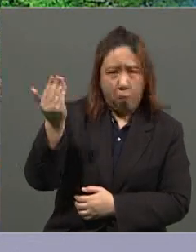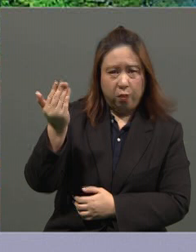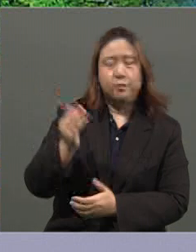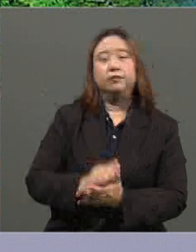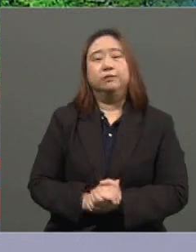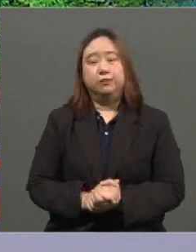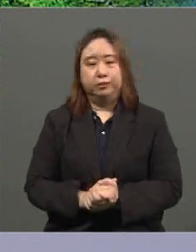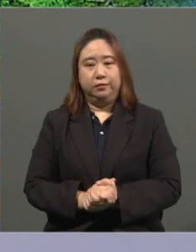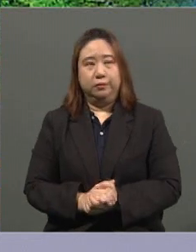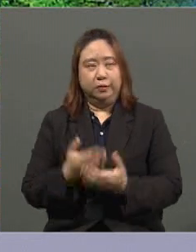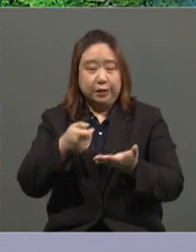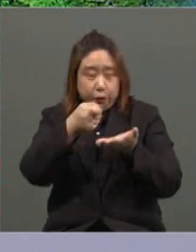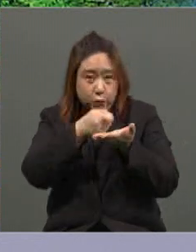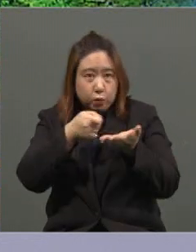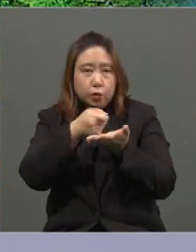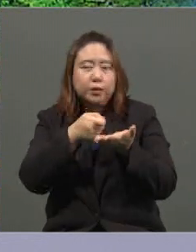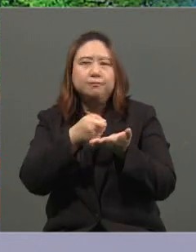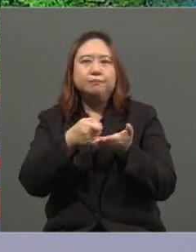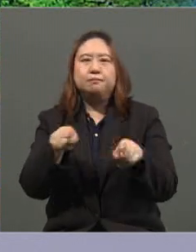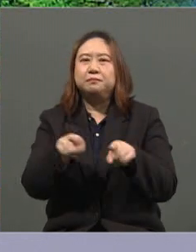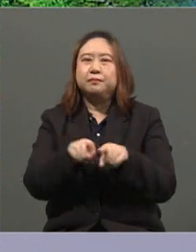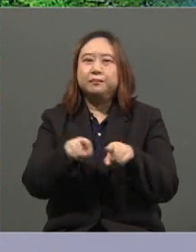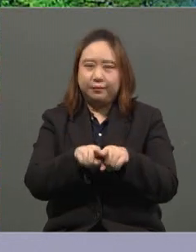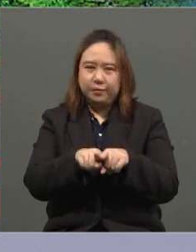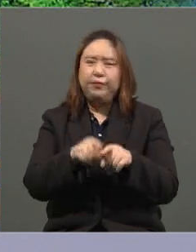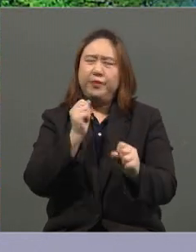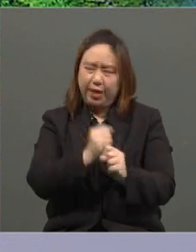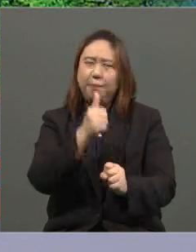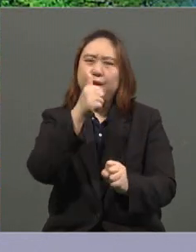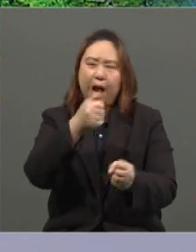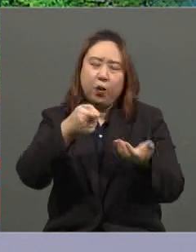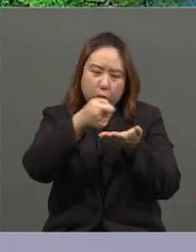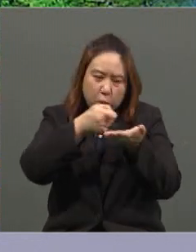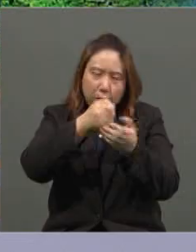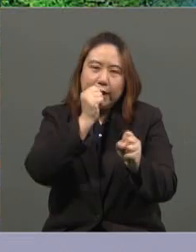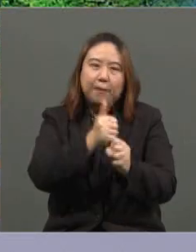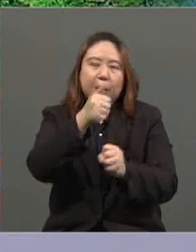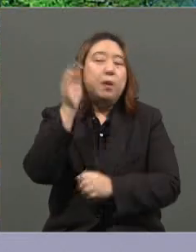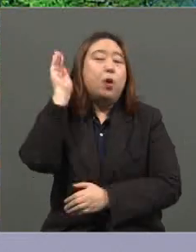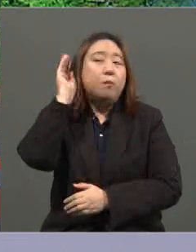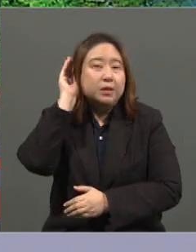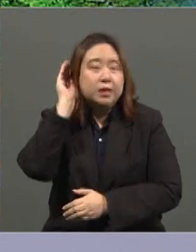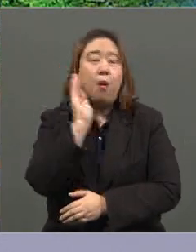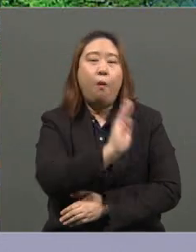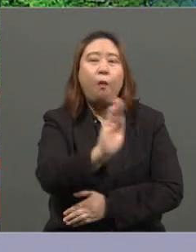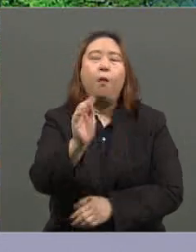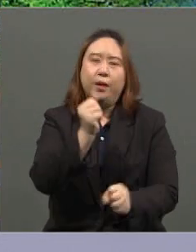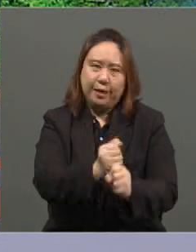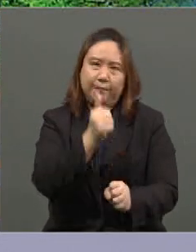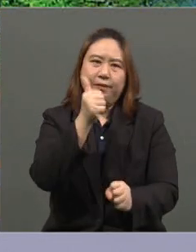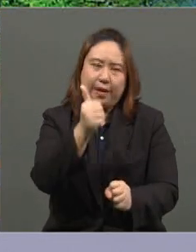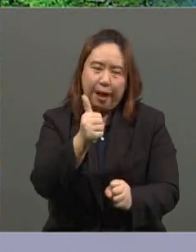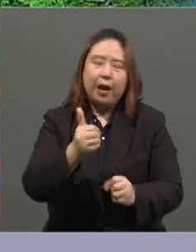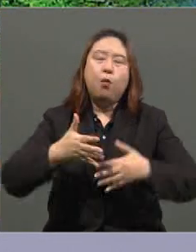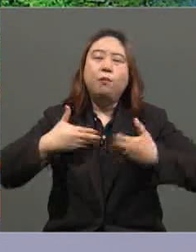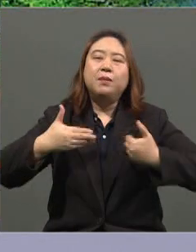คือย้ำว่าการดูดวงมันเป็นศาสตร์ศาสตร์หนึ่งนะคะที่สามารถไปดูได้ คือเป็นความเชื่อส่วนบุคคล เป็นการทำนายนะเพื่อความสบายใจเป็น